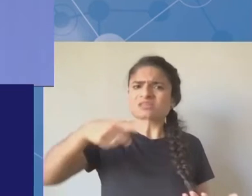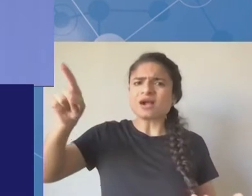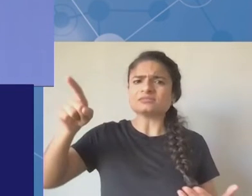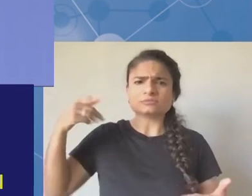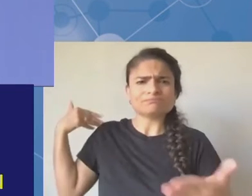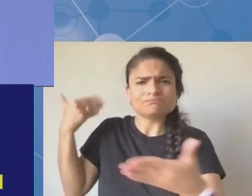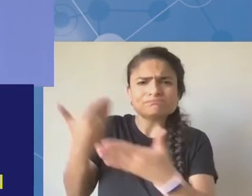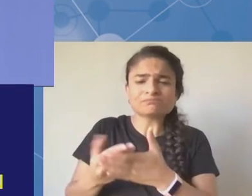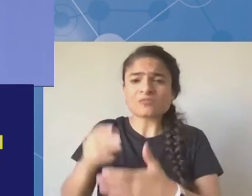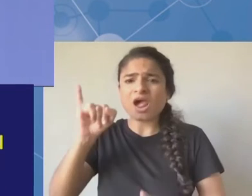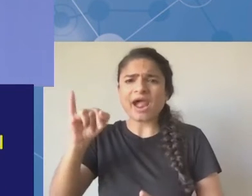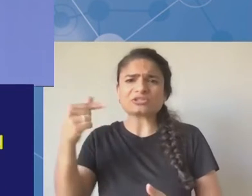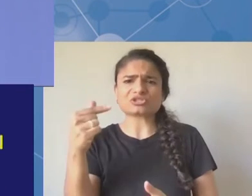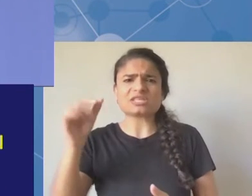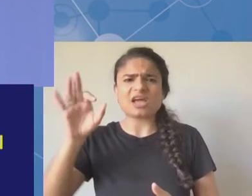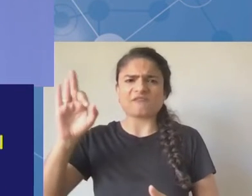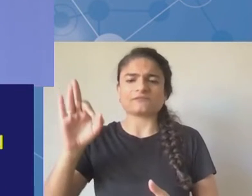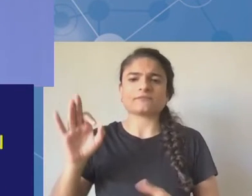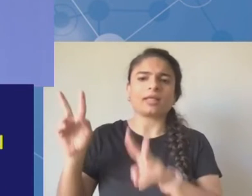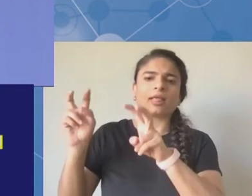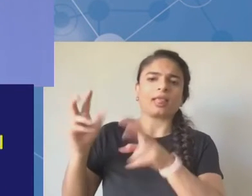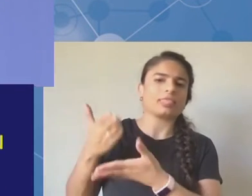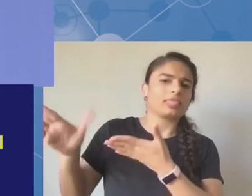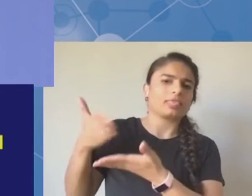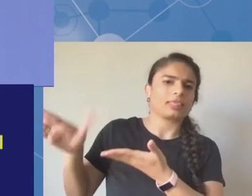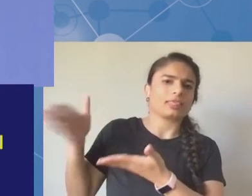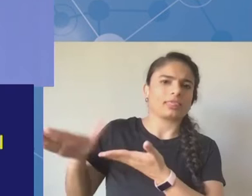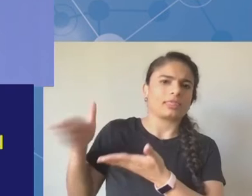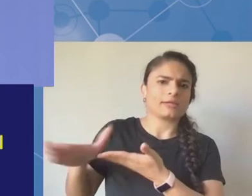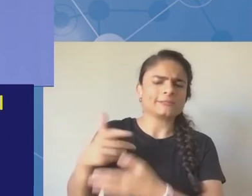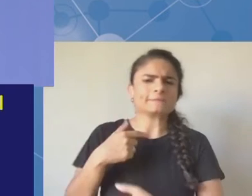весьма похвальный. Просим следующего выступающего.